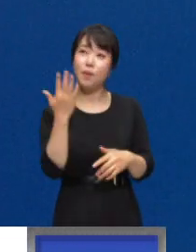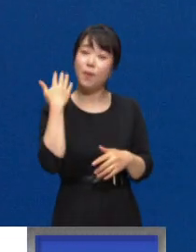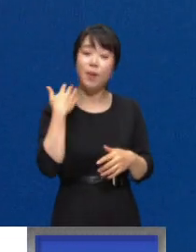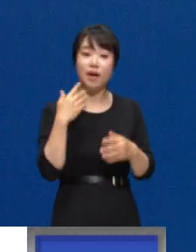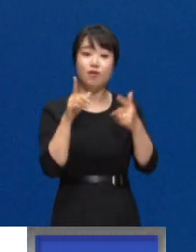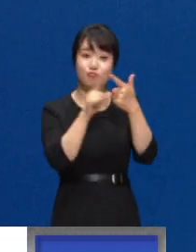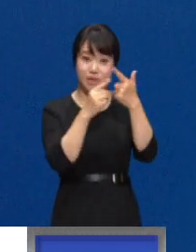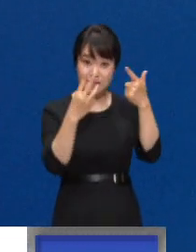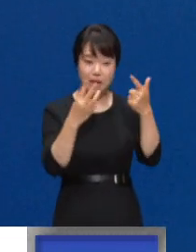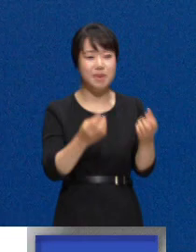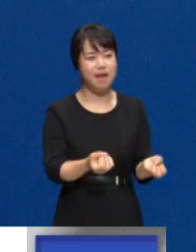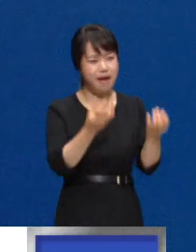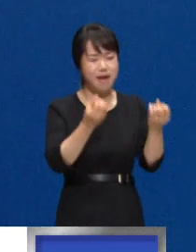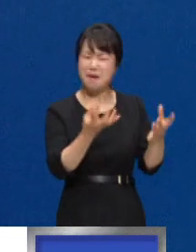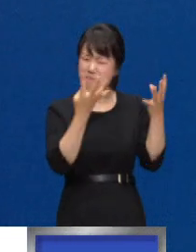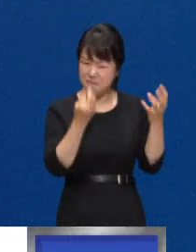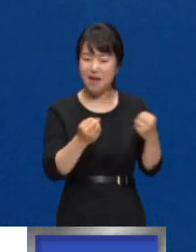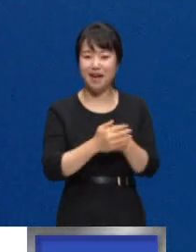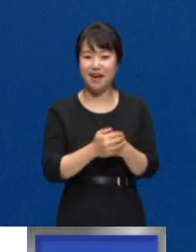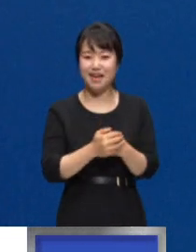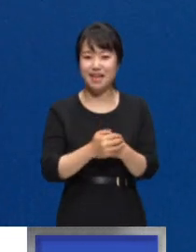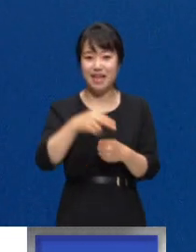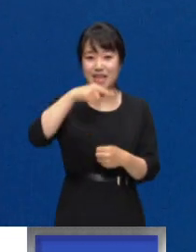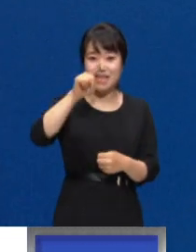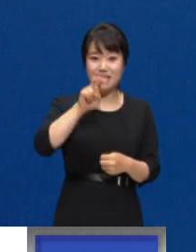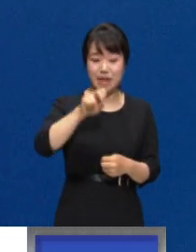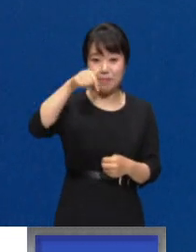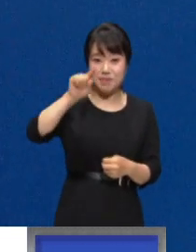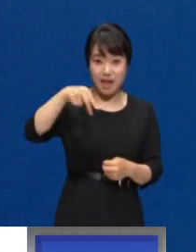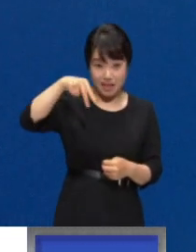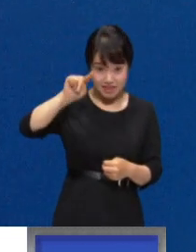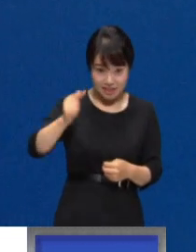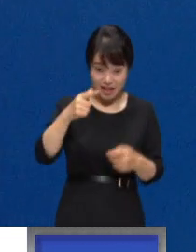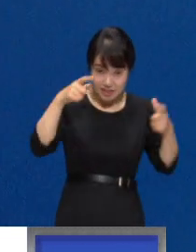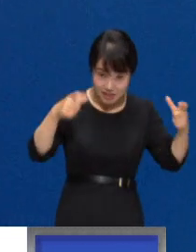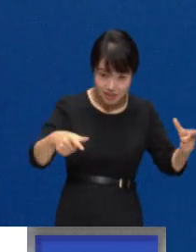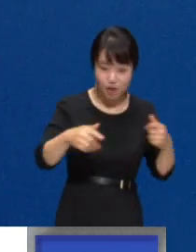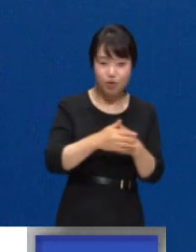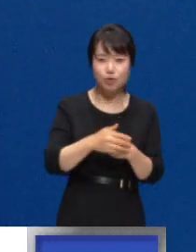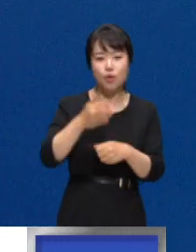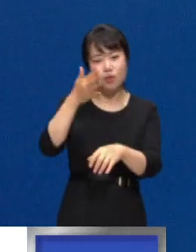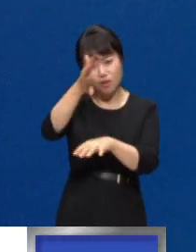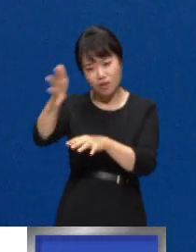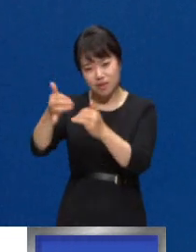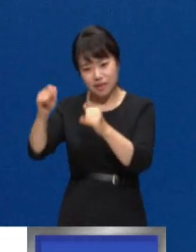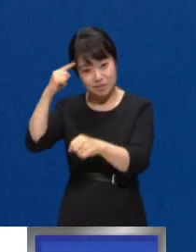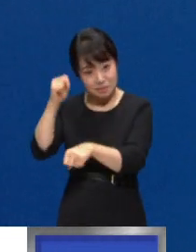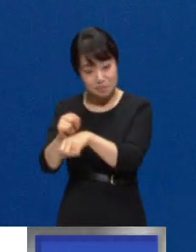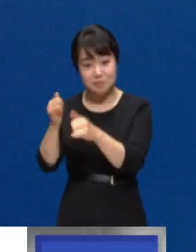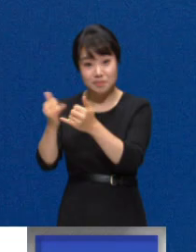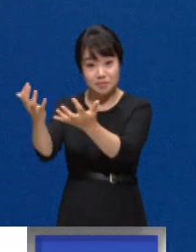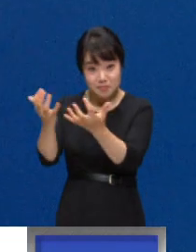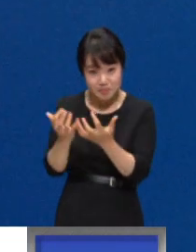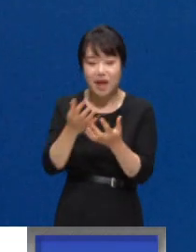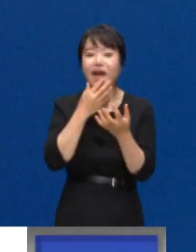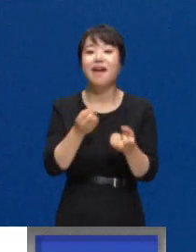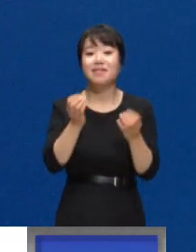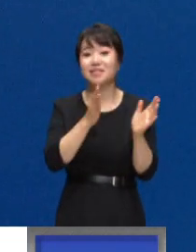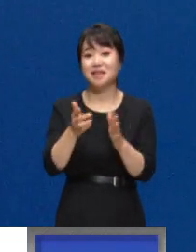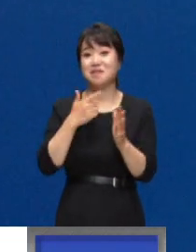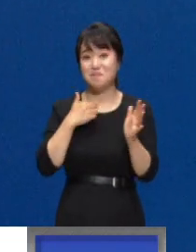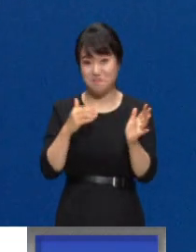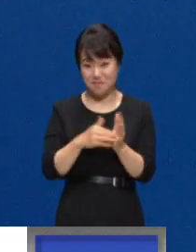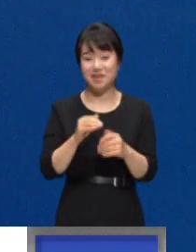3일 열렸는데요. 강북구에서 삼각산 시민청과 또 8명의 지역 전문가들이 함께 만들어낸 의미 있는 행사라고